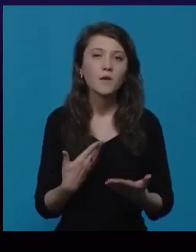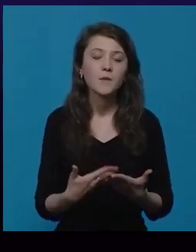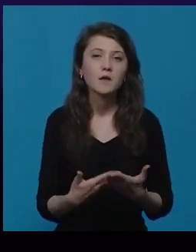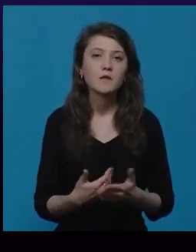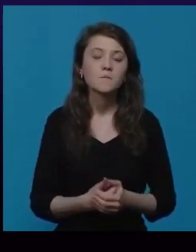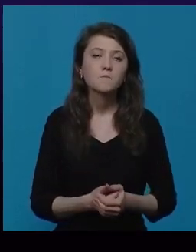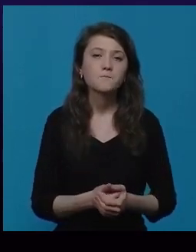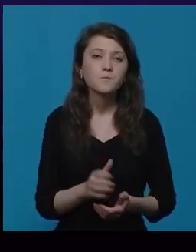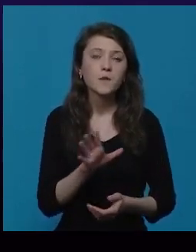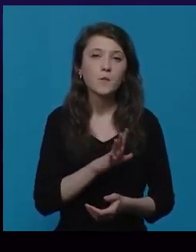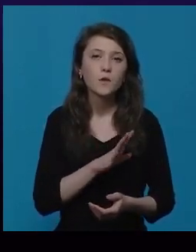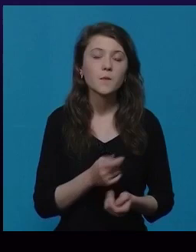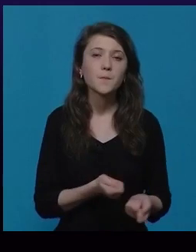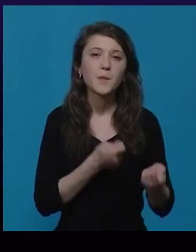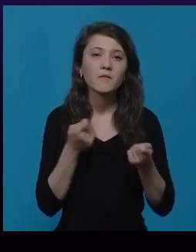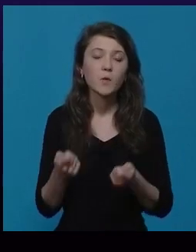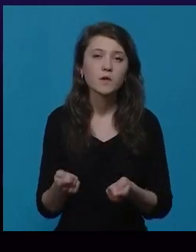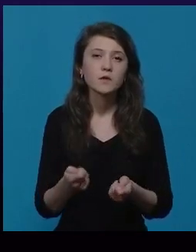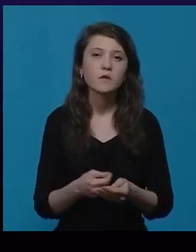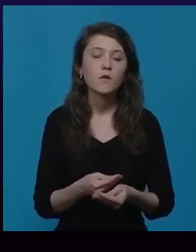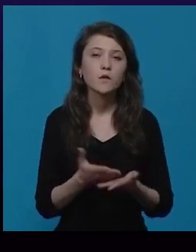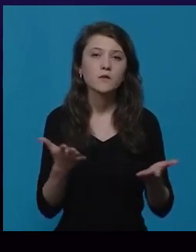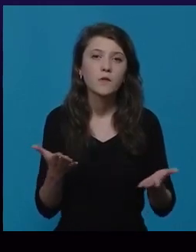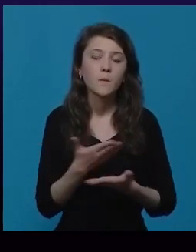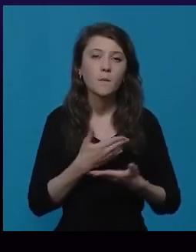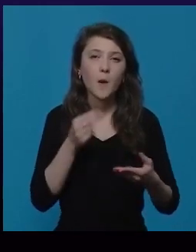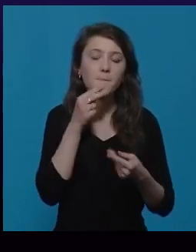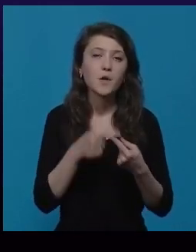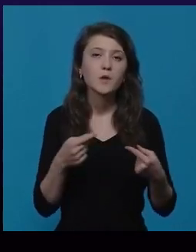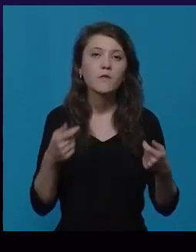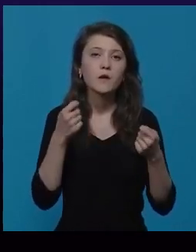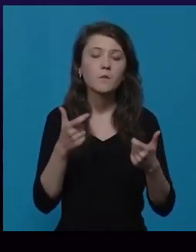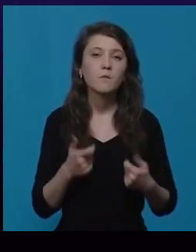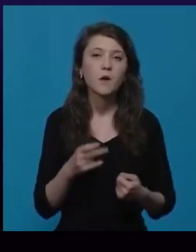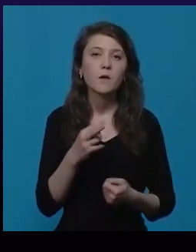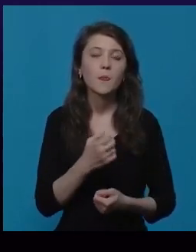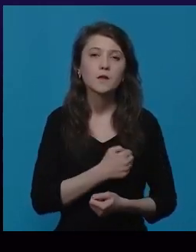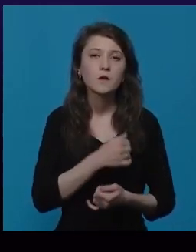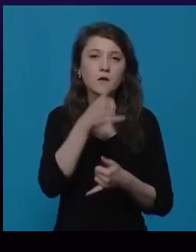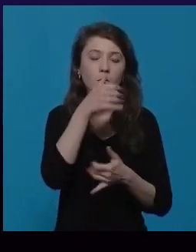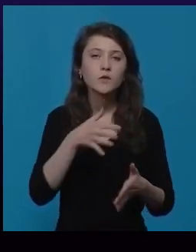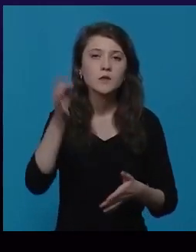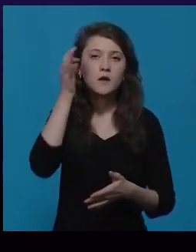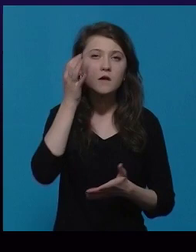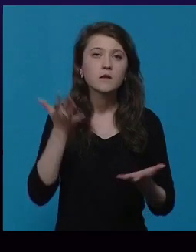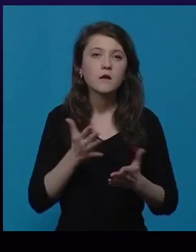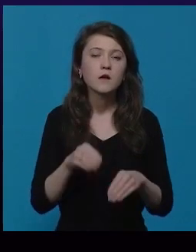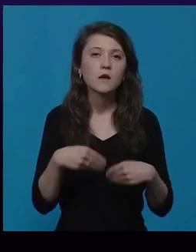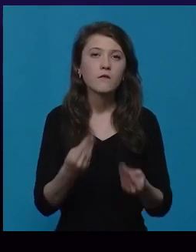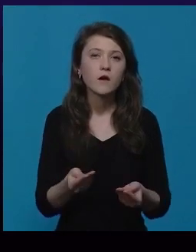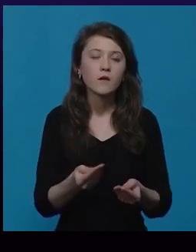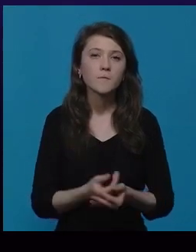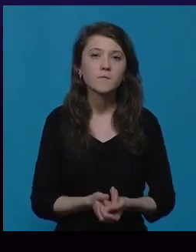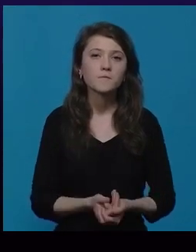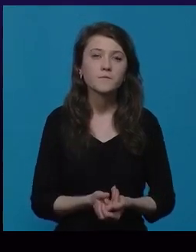були, привозили, розвозили на продуктові набори. Ну, на жаль, зараз не можу згадати, яка надавала там